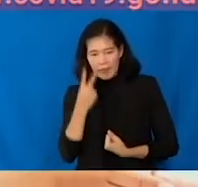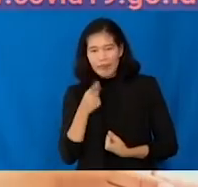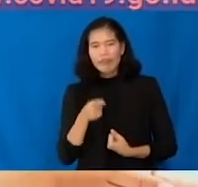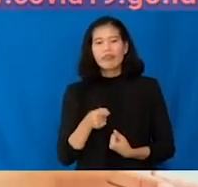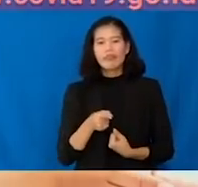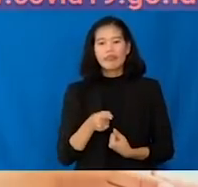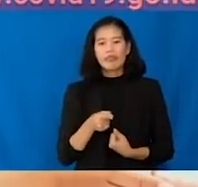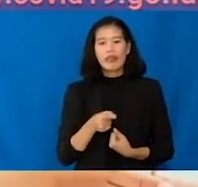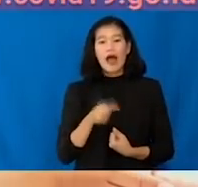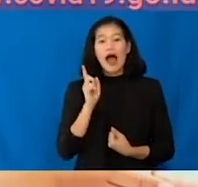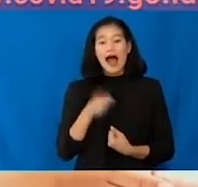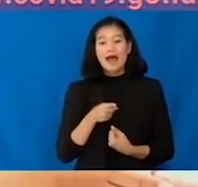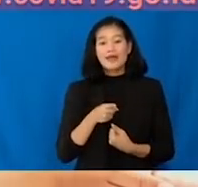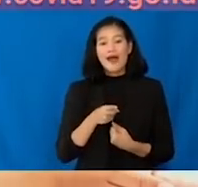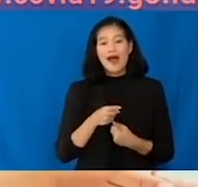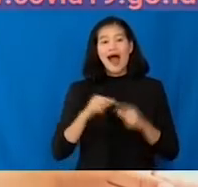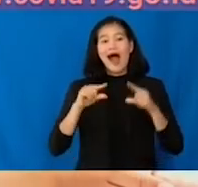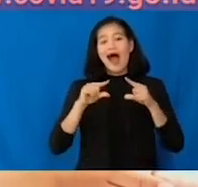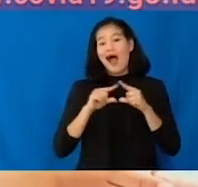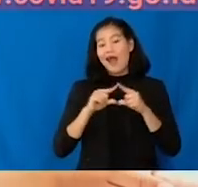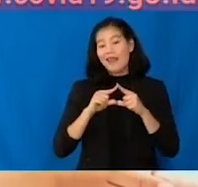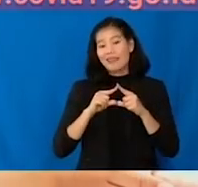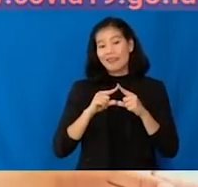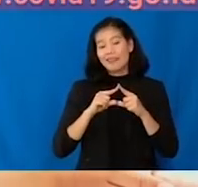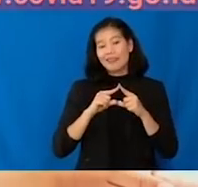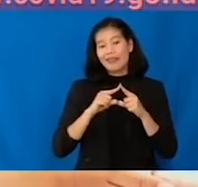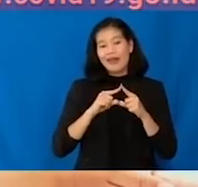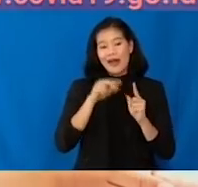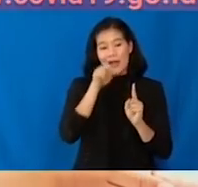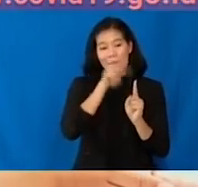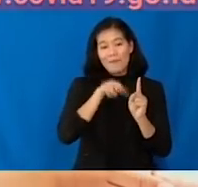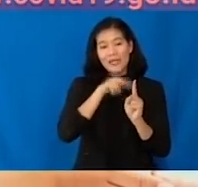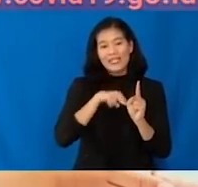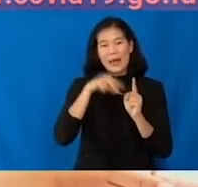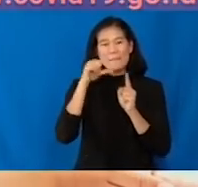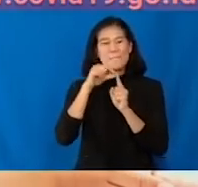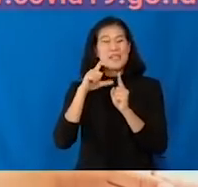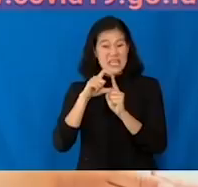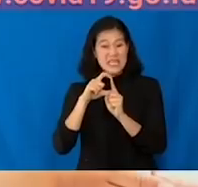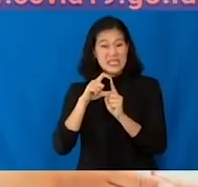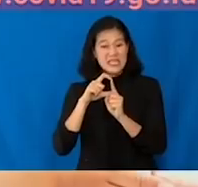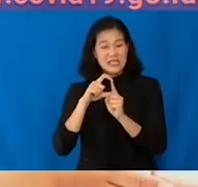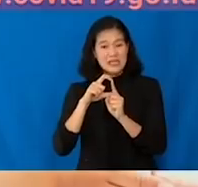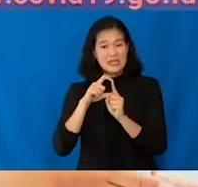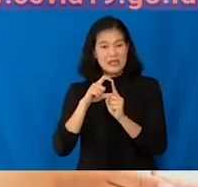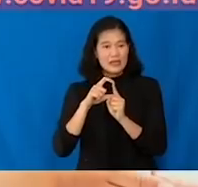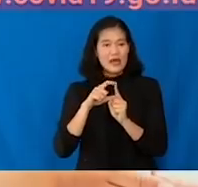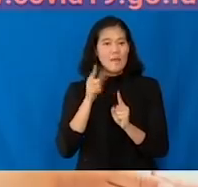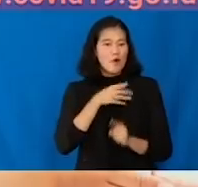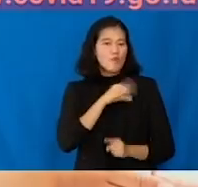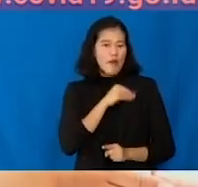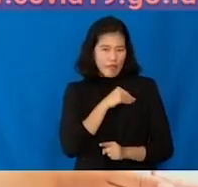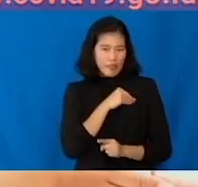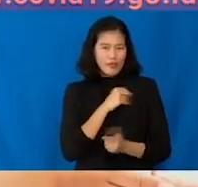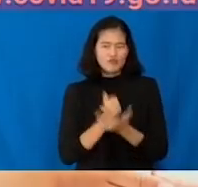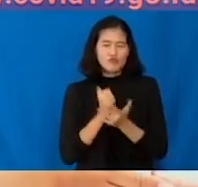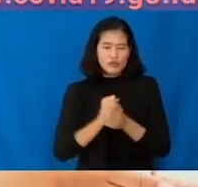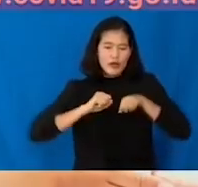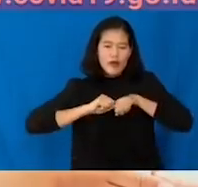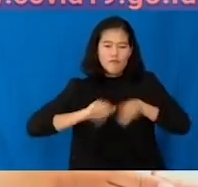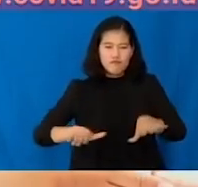Hai Aa mesin pemeriksaan TV tcm yang selama ini sudah tergelar di lebih